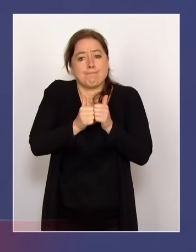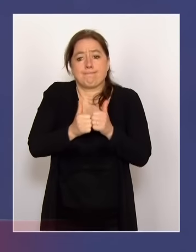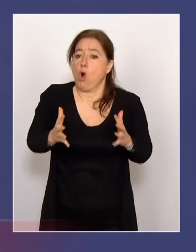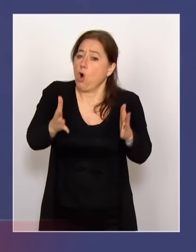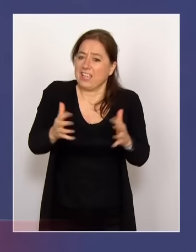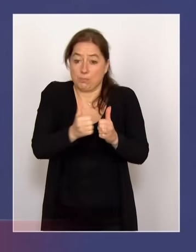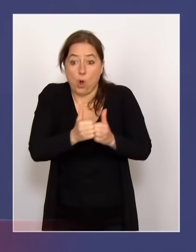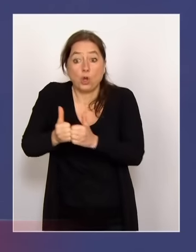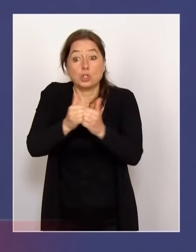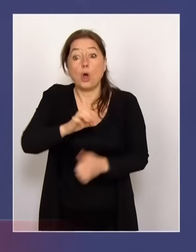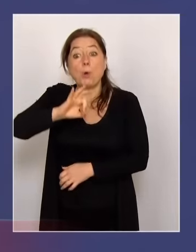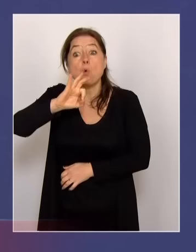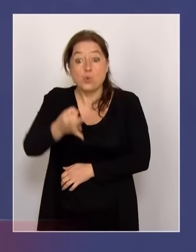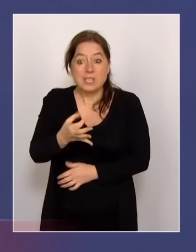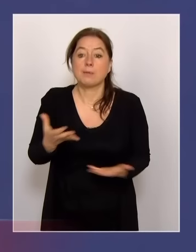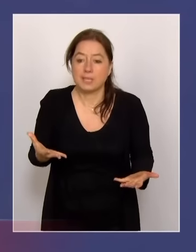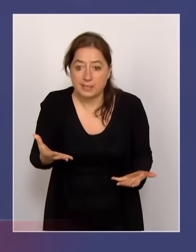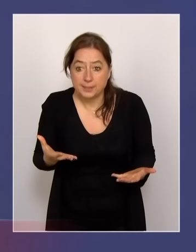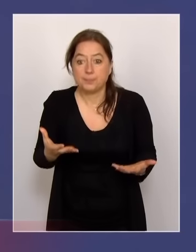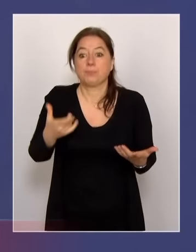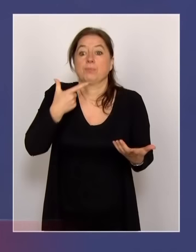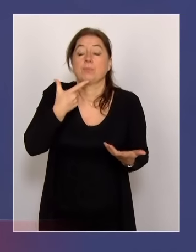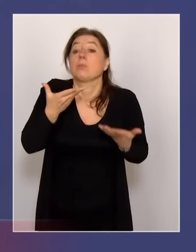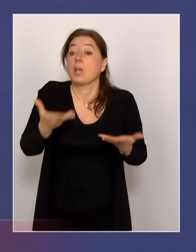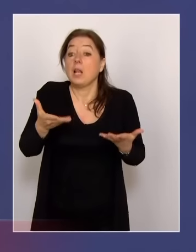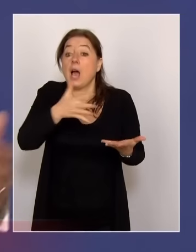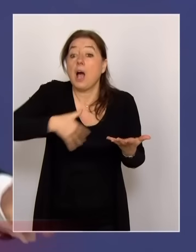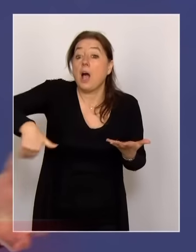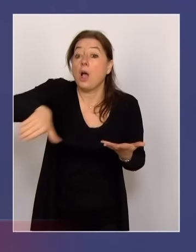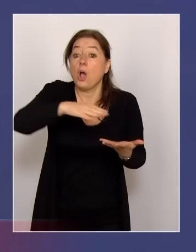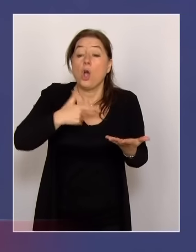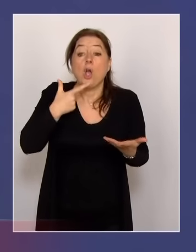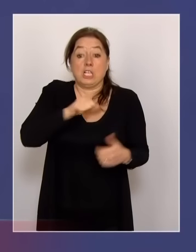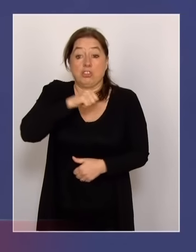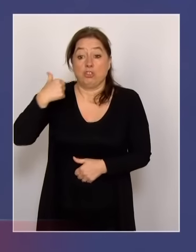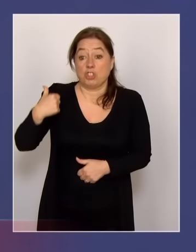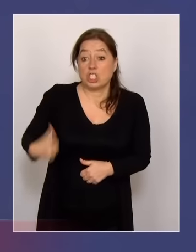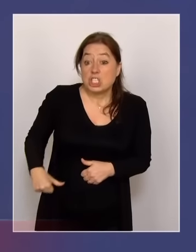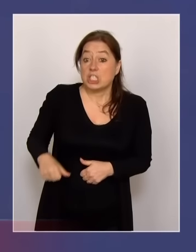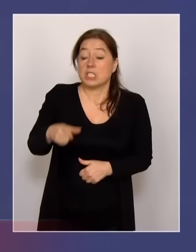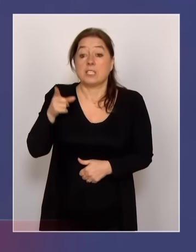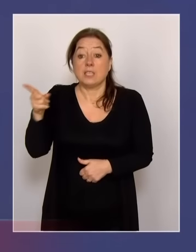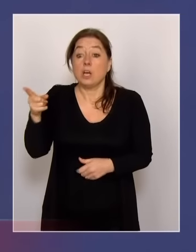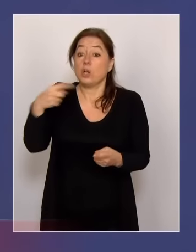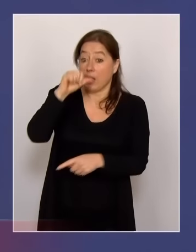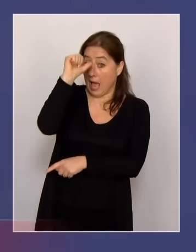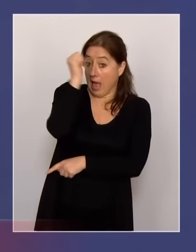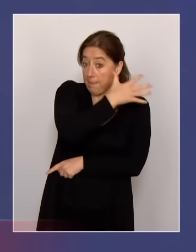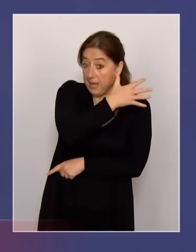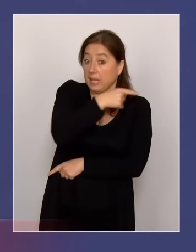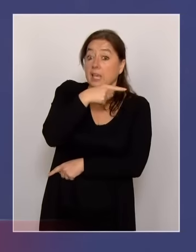cette ère où l'Europe achetait son énergie et ses engrais à la Russie, faisait produire en Chine, déléguer sa sécurité aux Etats-Unis d'Amérique est